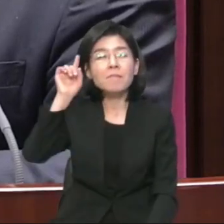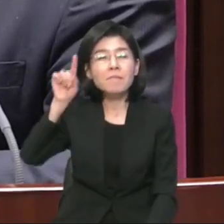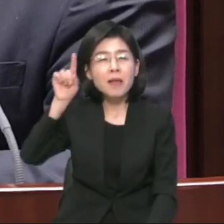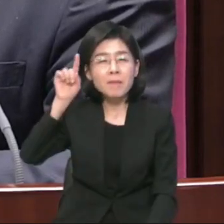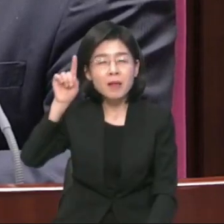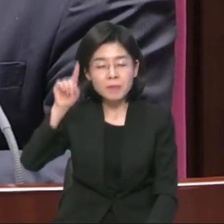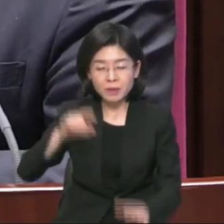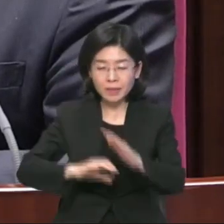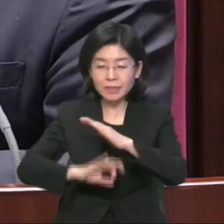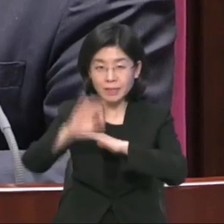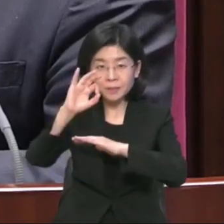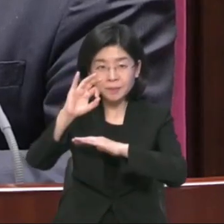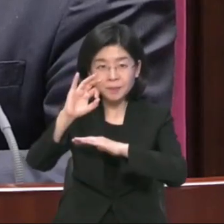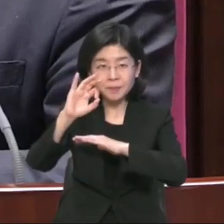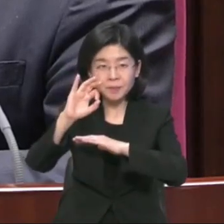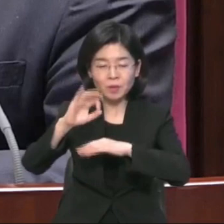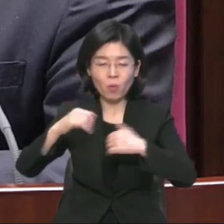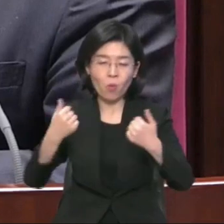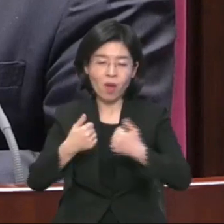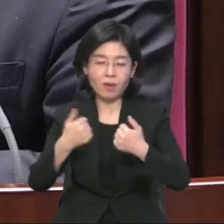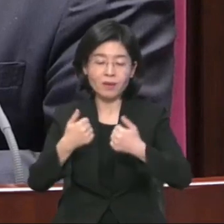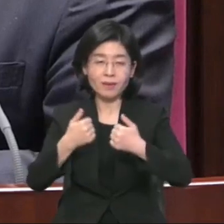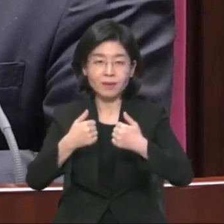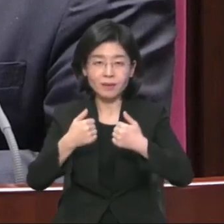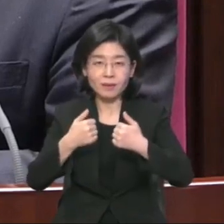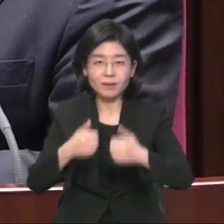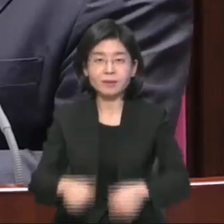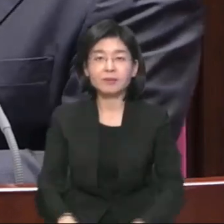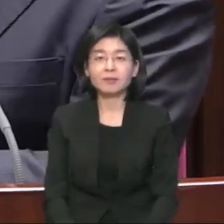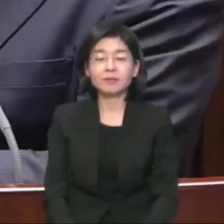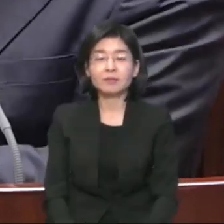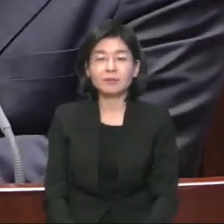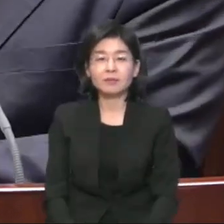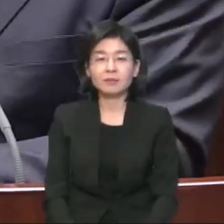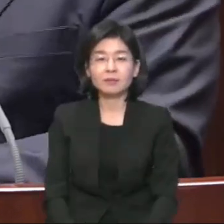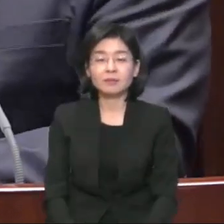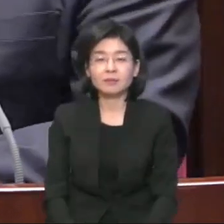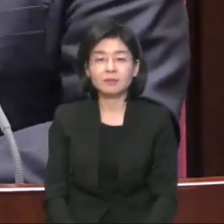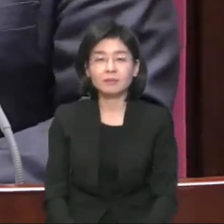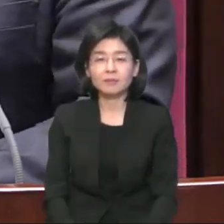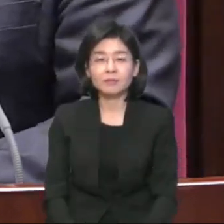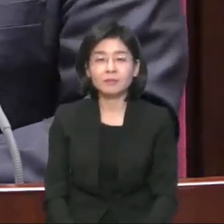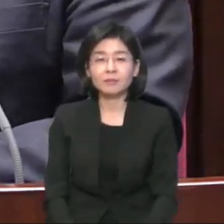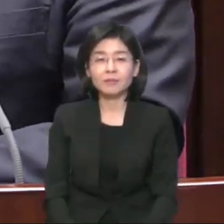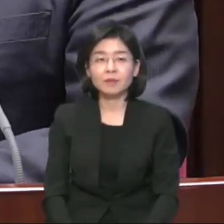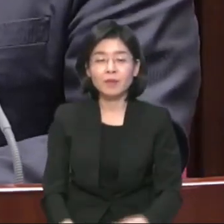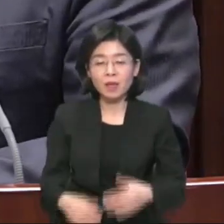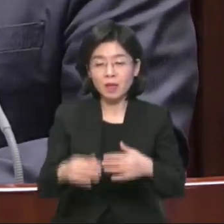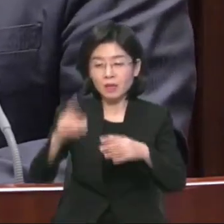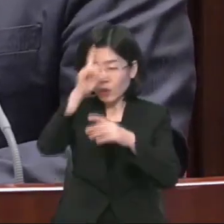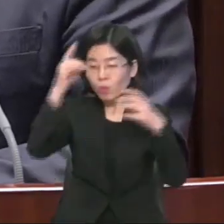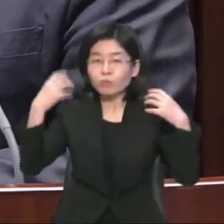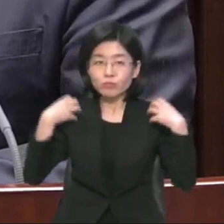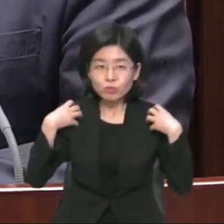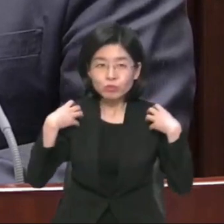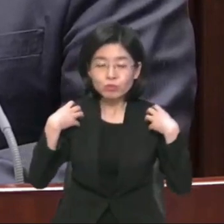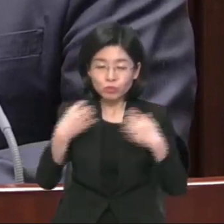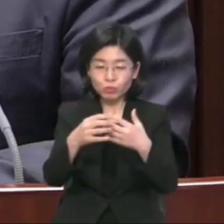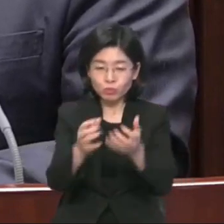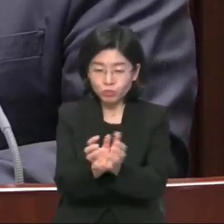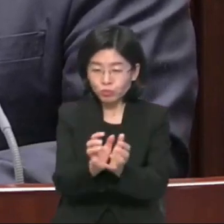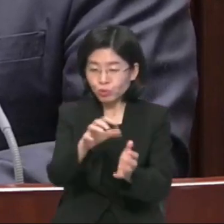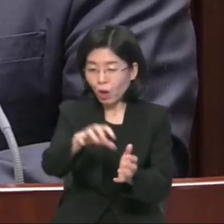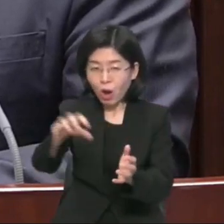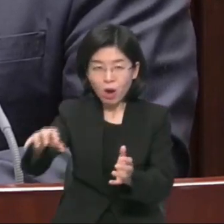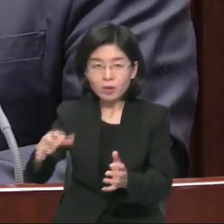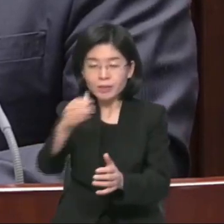아침에 중대본 회의를 하는데 거기에는 우리 이제 전체 그 이 부처의